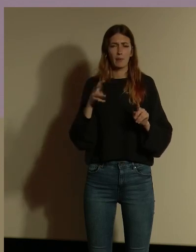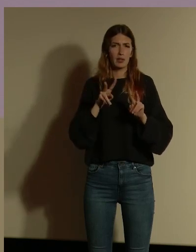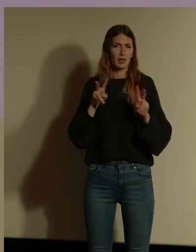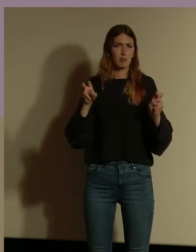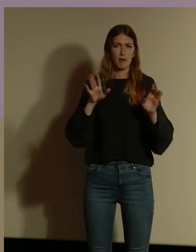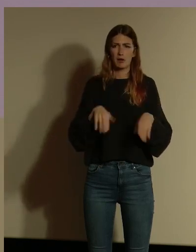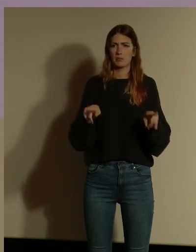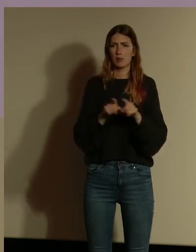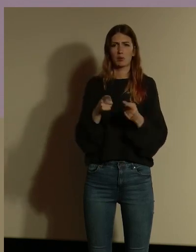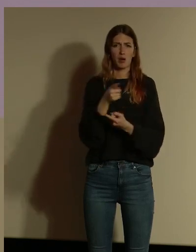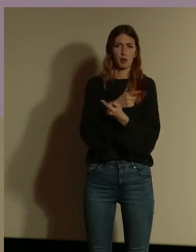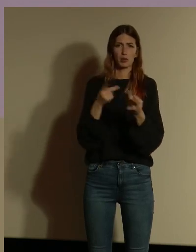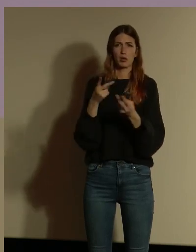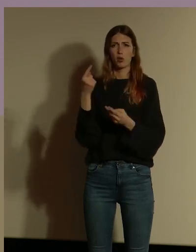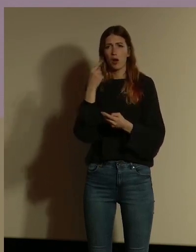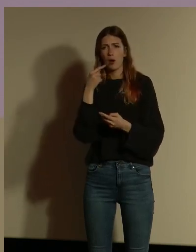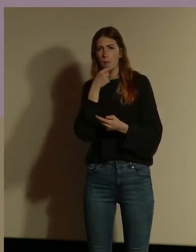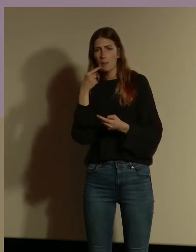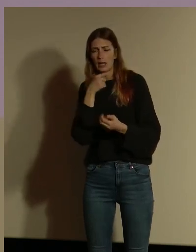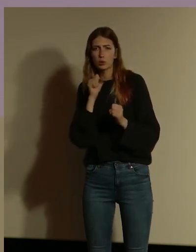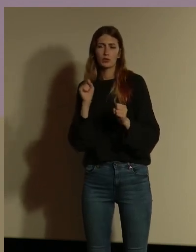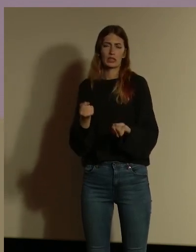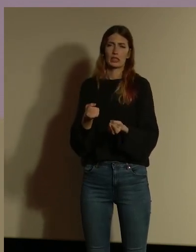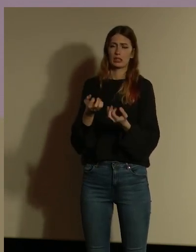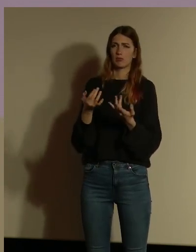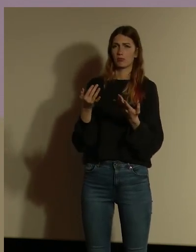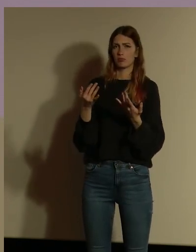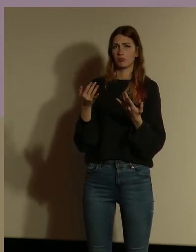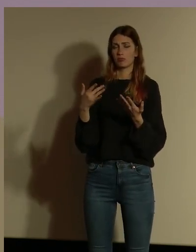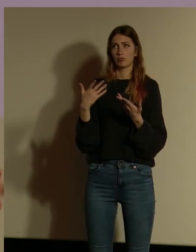rääkida samamoodi, nagu me räägime hammastepesust, räägime